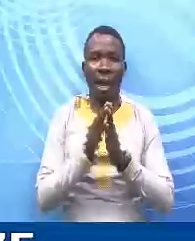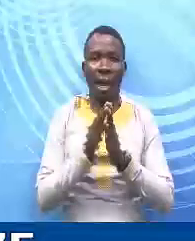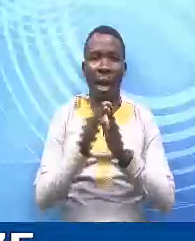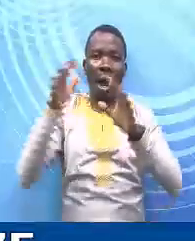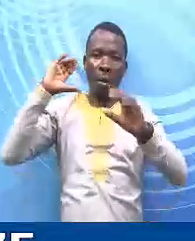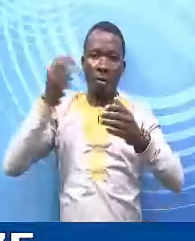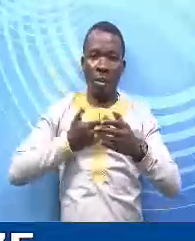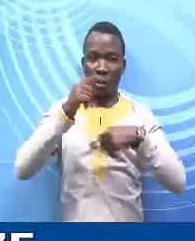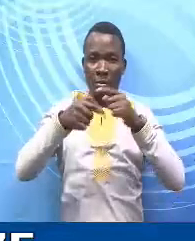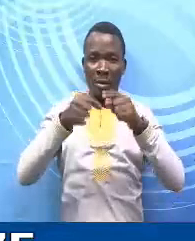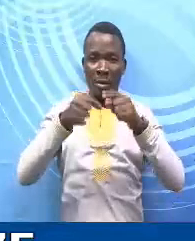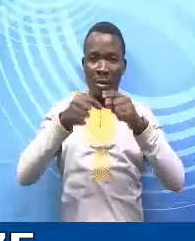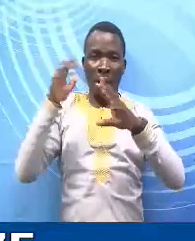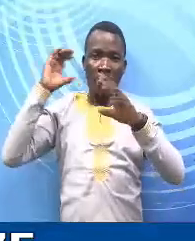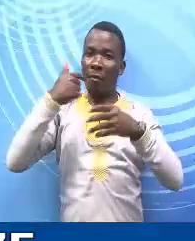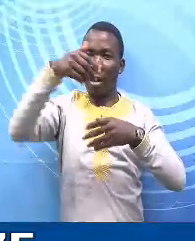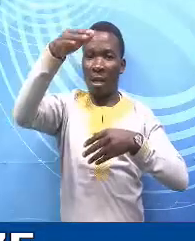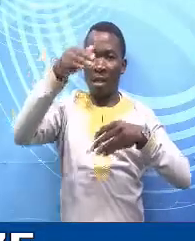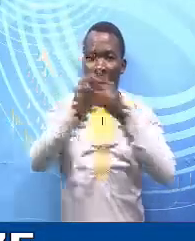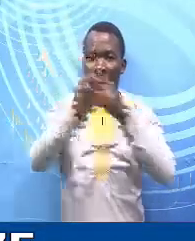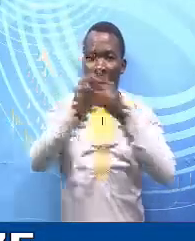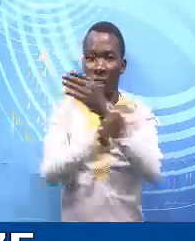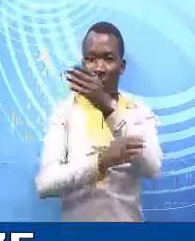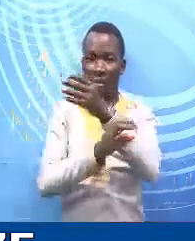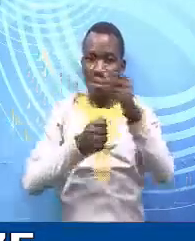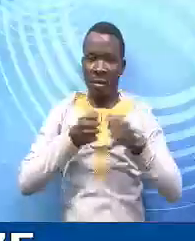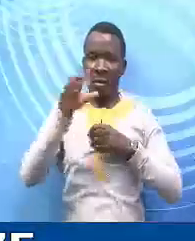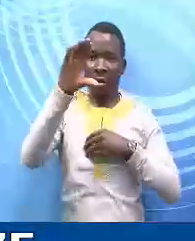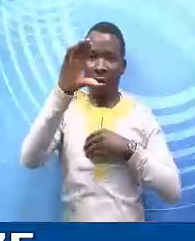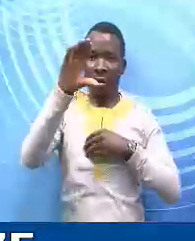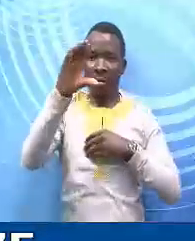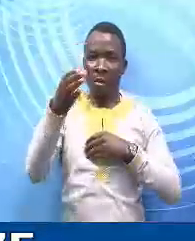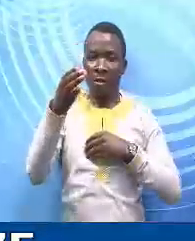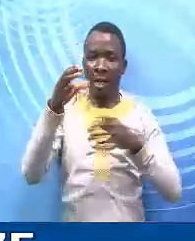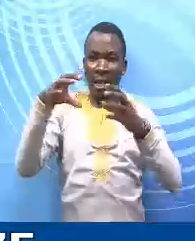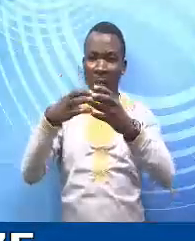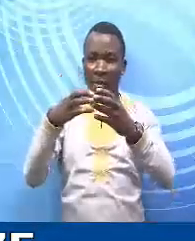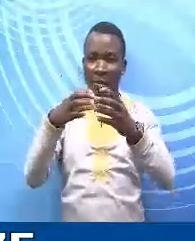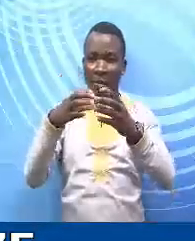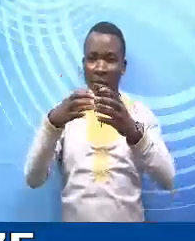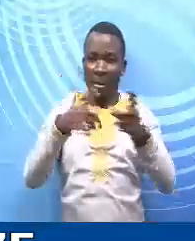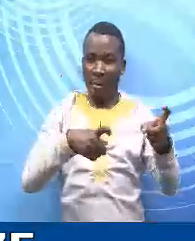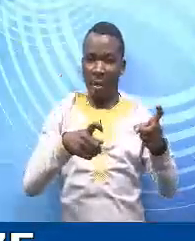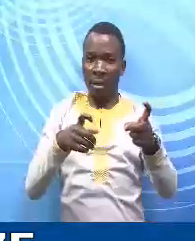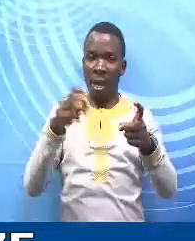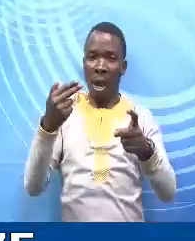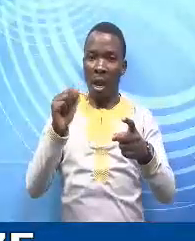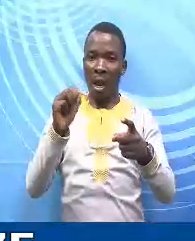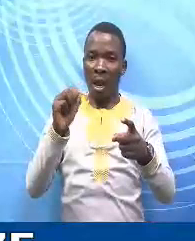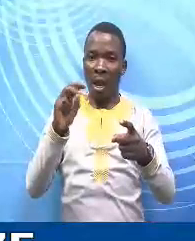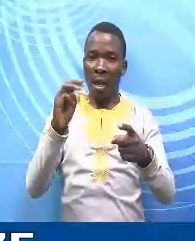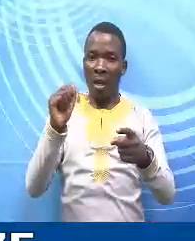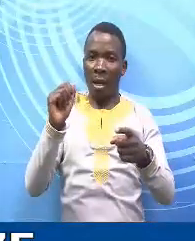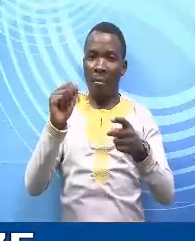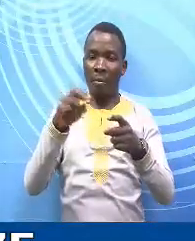Amakuru yacu reka tuyakomeze ku makuru avugwa hanze y'igihugu cy'u Rwanda muri Afurika igitero cyagabwe na Boko Haram majyaruguru y'Iburasirazuba